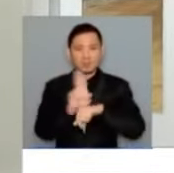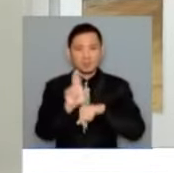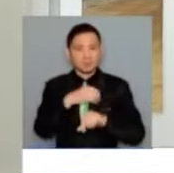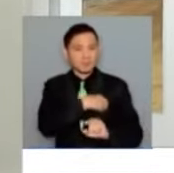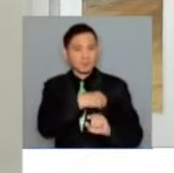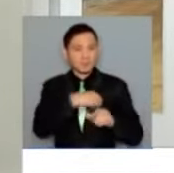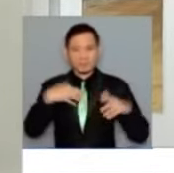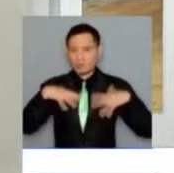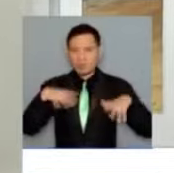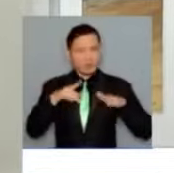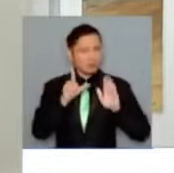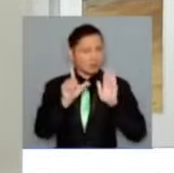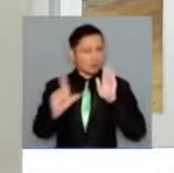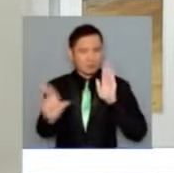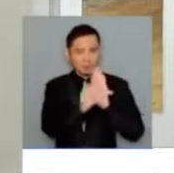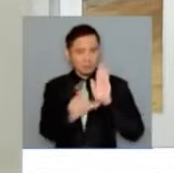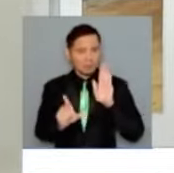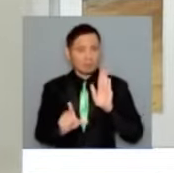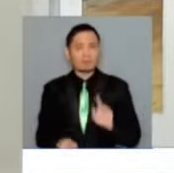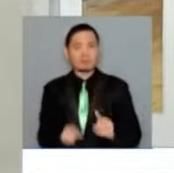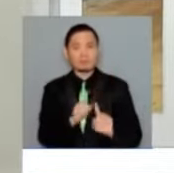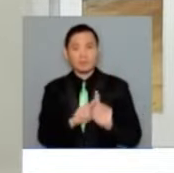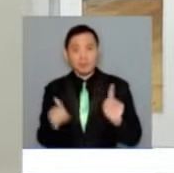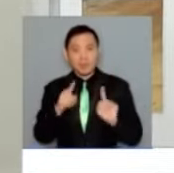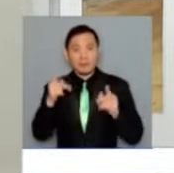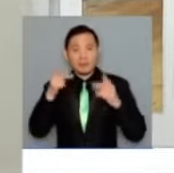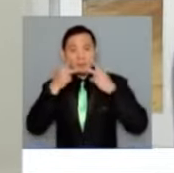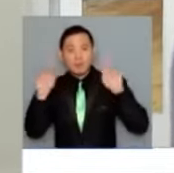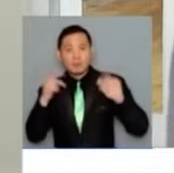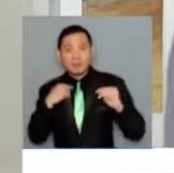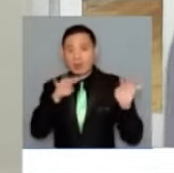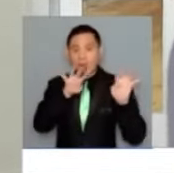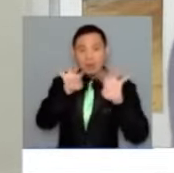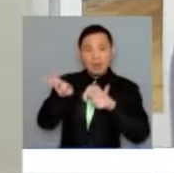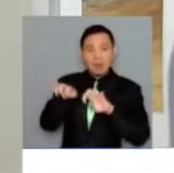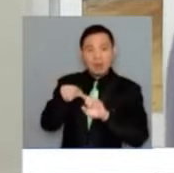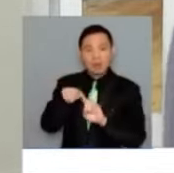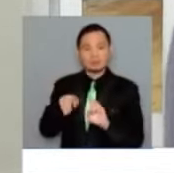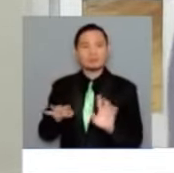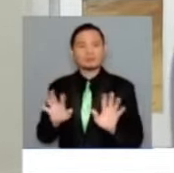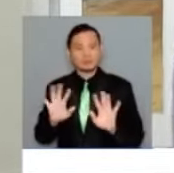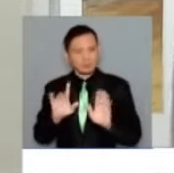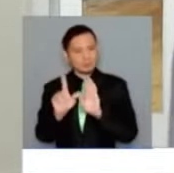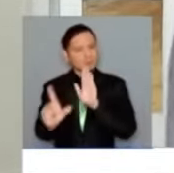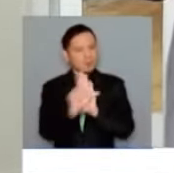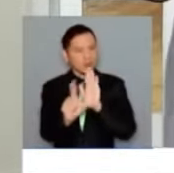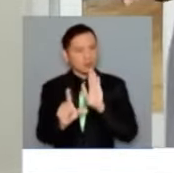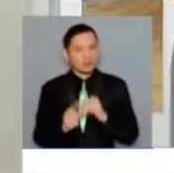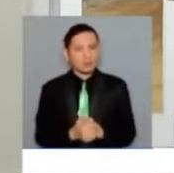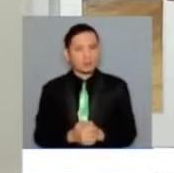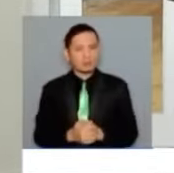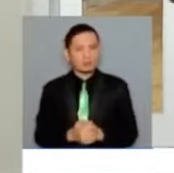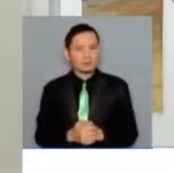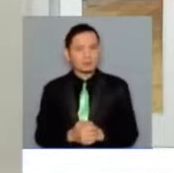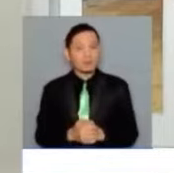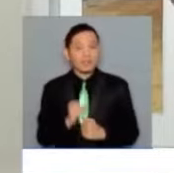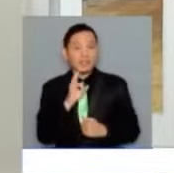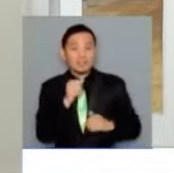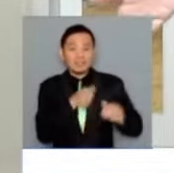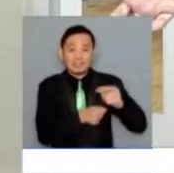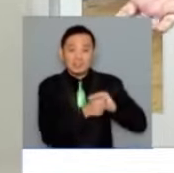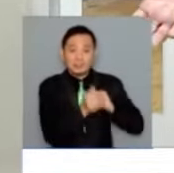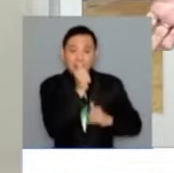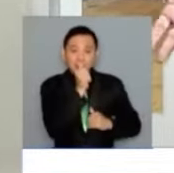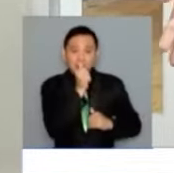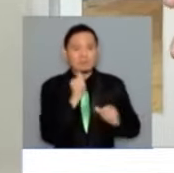dapat ito ay ginawa in public. Tandaan ang pinagbabawal ng Article 179 ay public and improper use of the uniform.